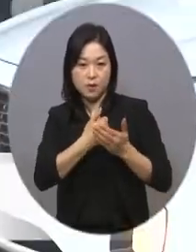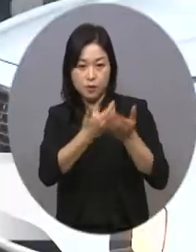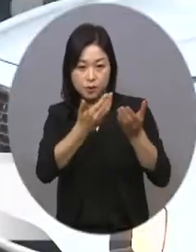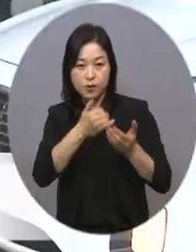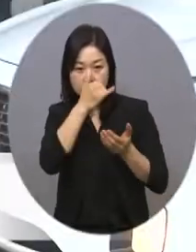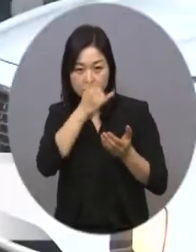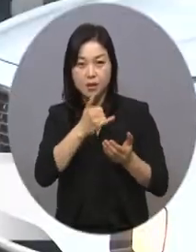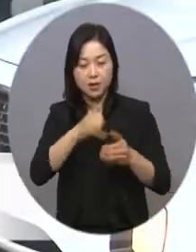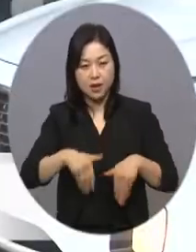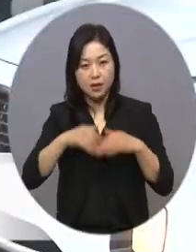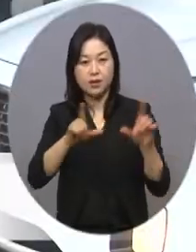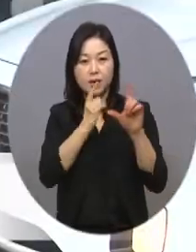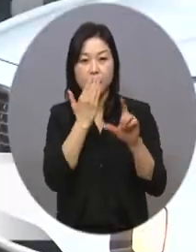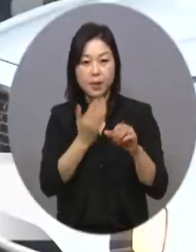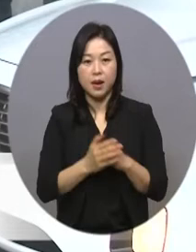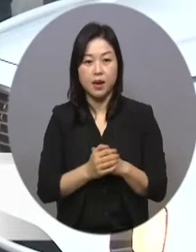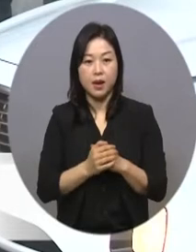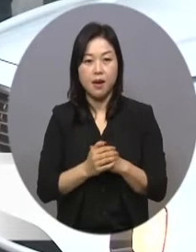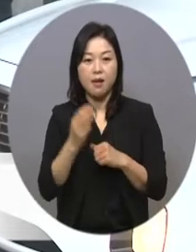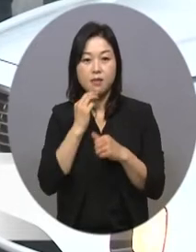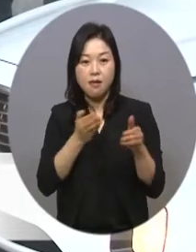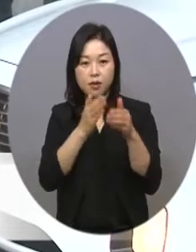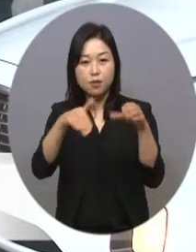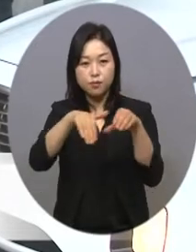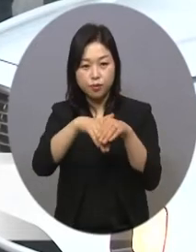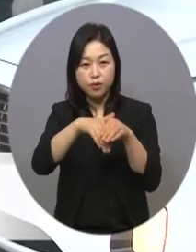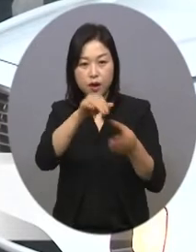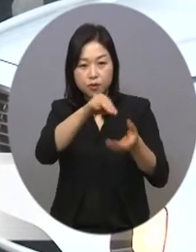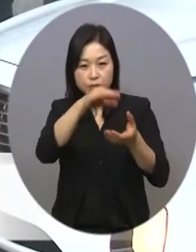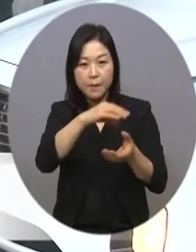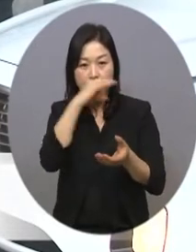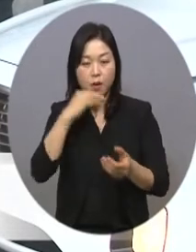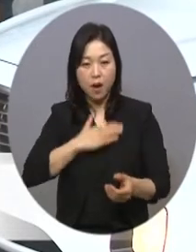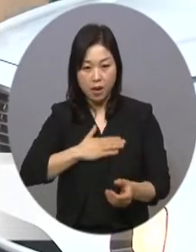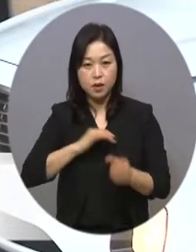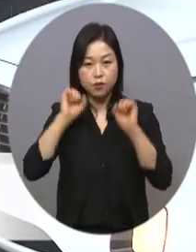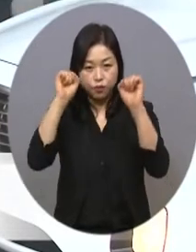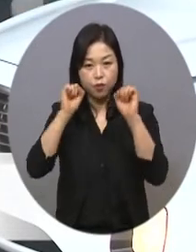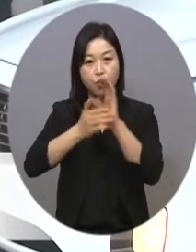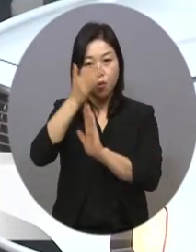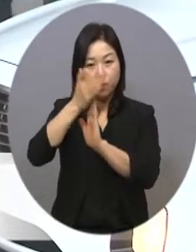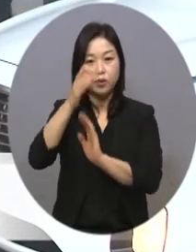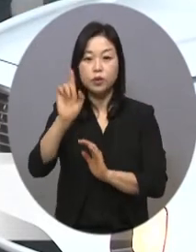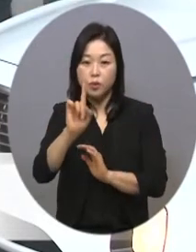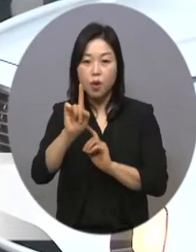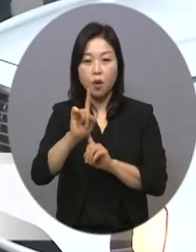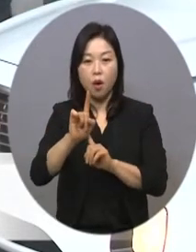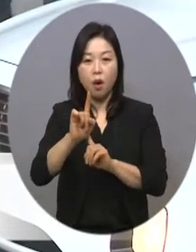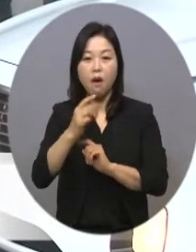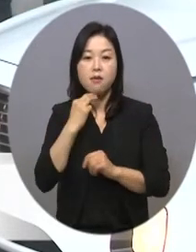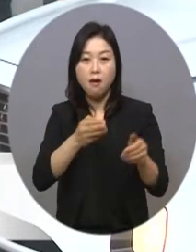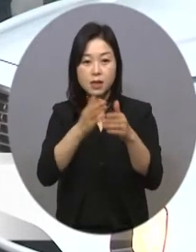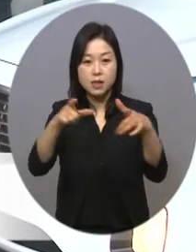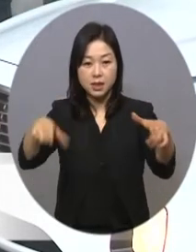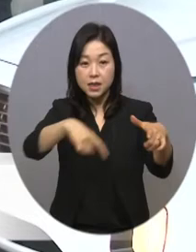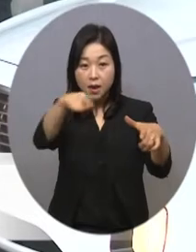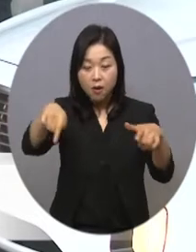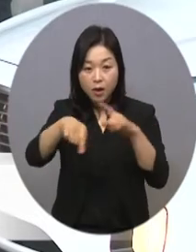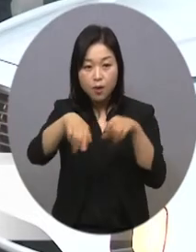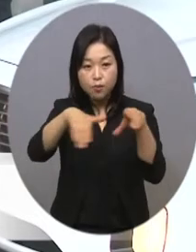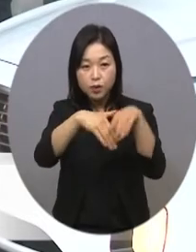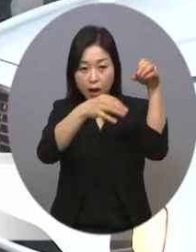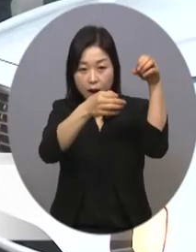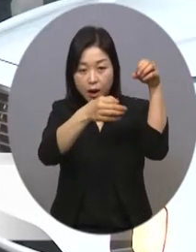같습니다. 경기문화유산 바로알기 운동본부는 경기 지역에 문화유산을 갖다가